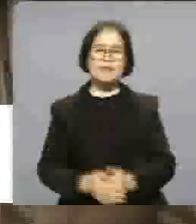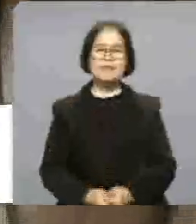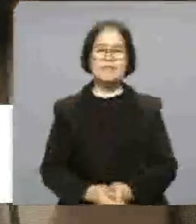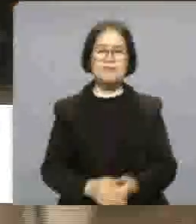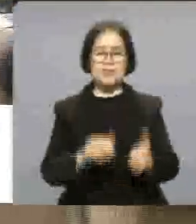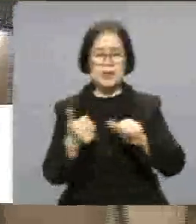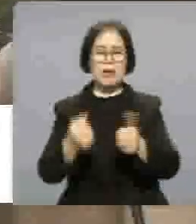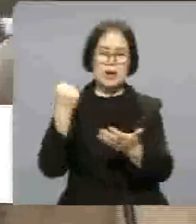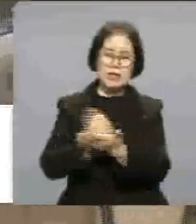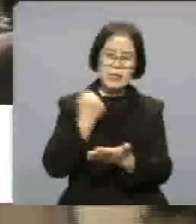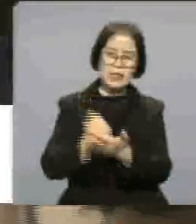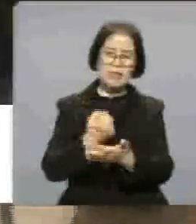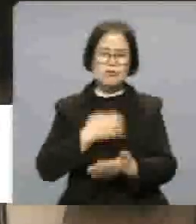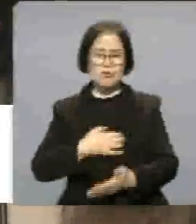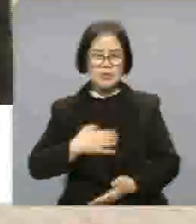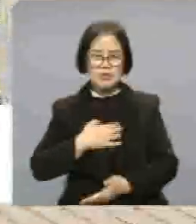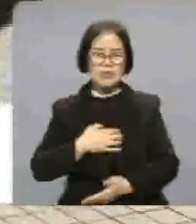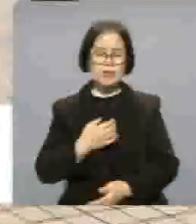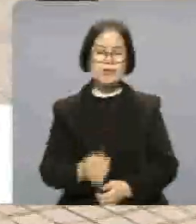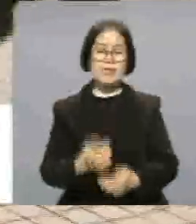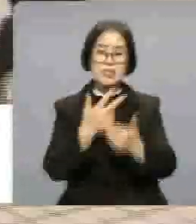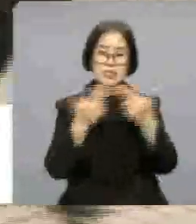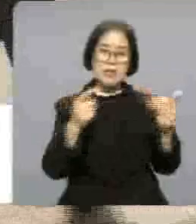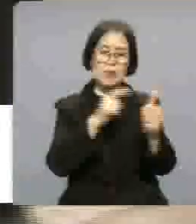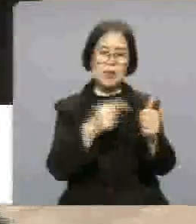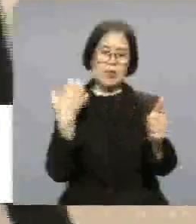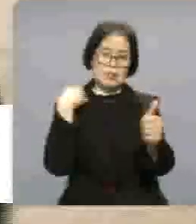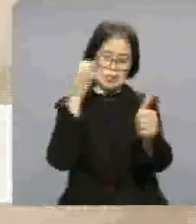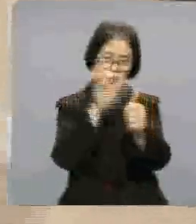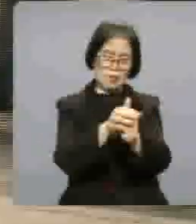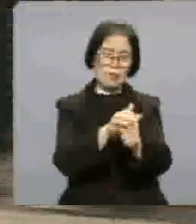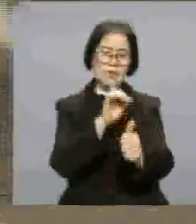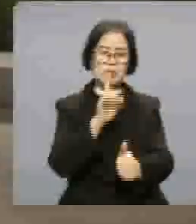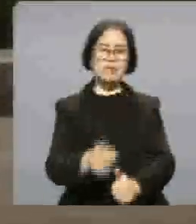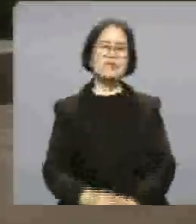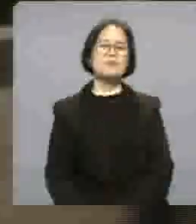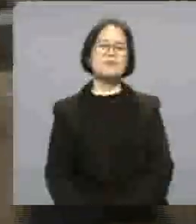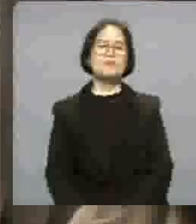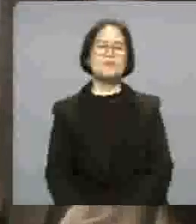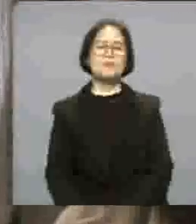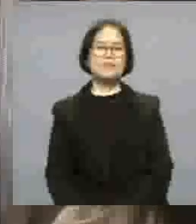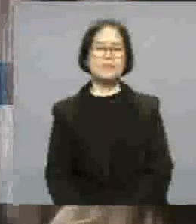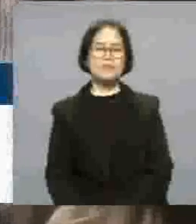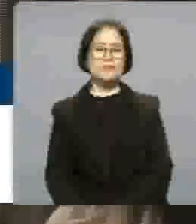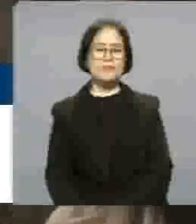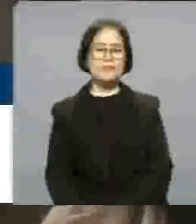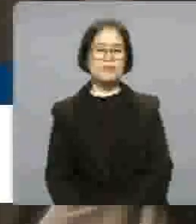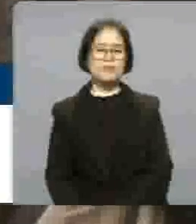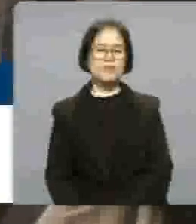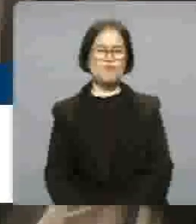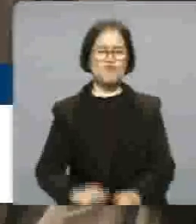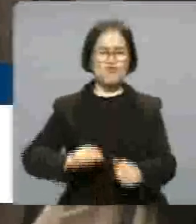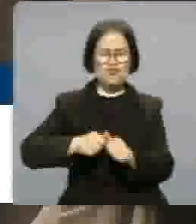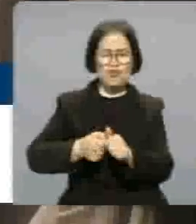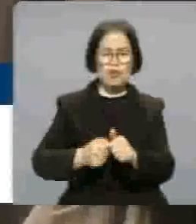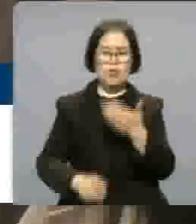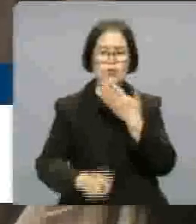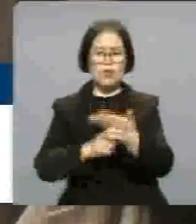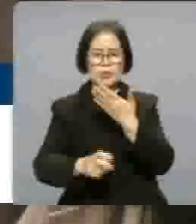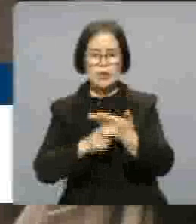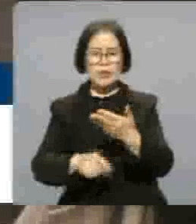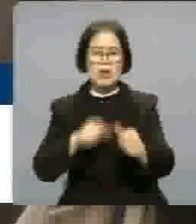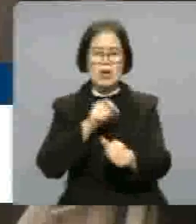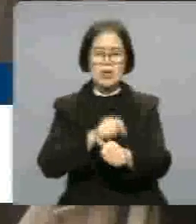사망이 안타깝고 비통하다면서 이 대표에게 책임을 돌렸습니다. 무리하고 위법적인 어떤